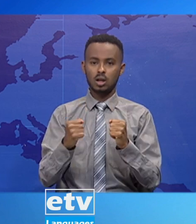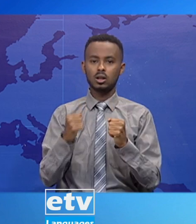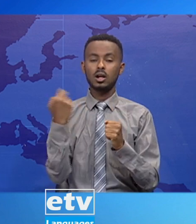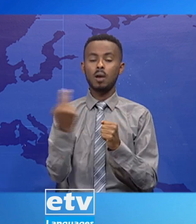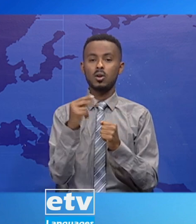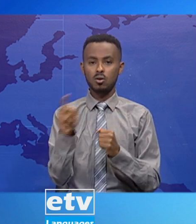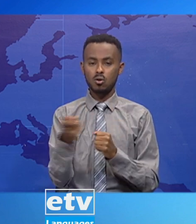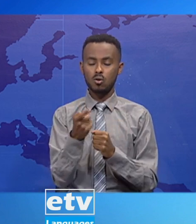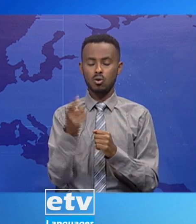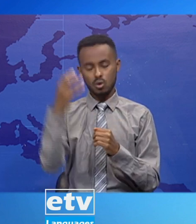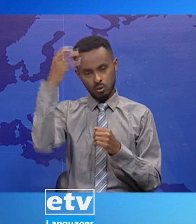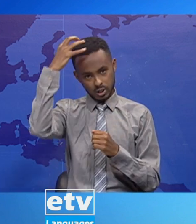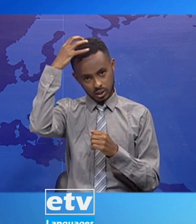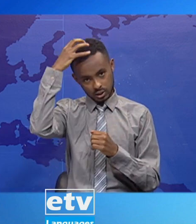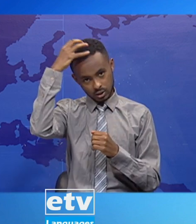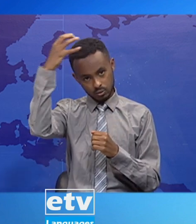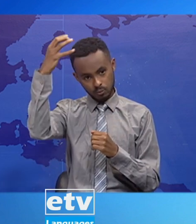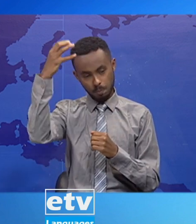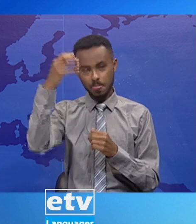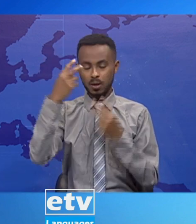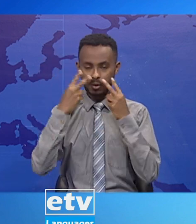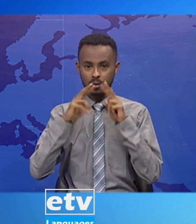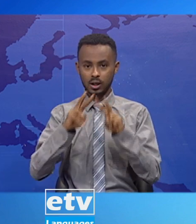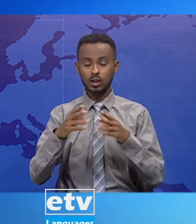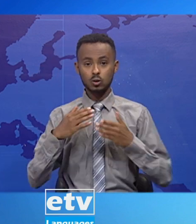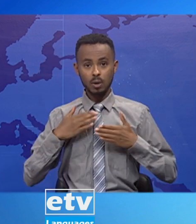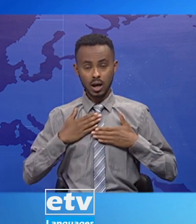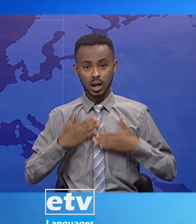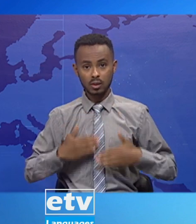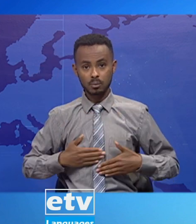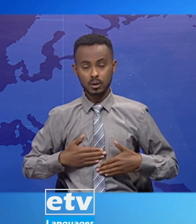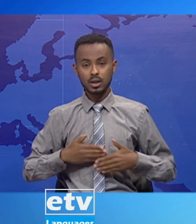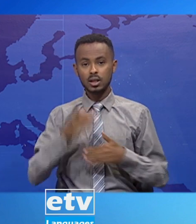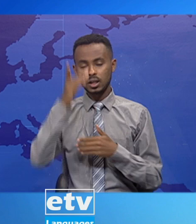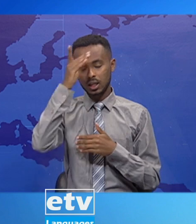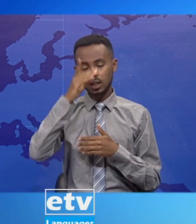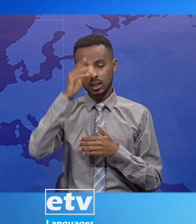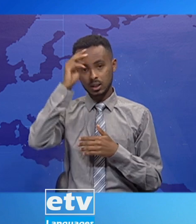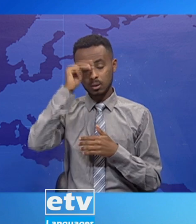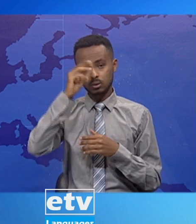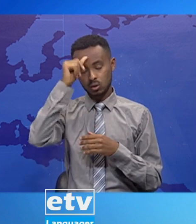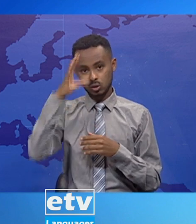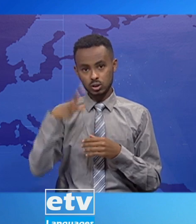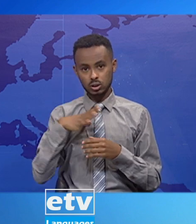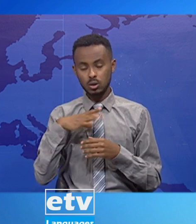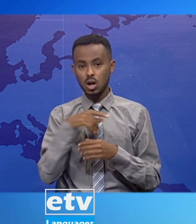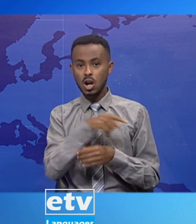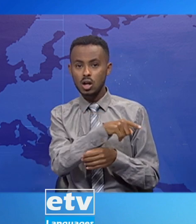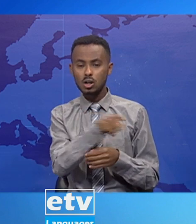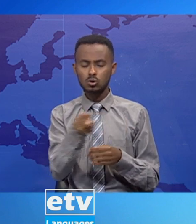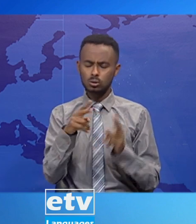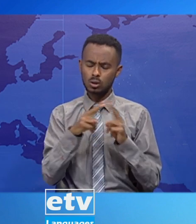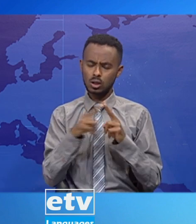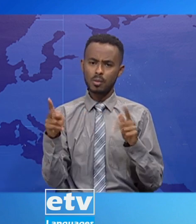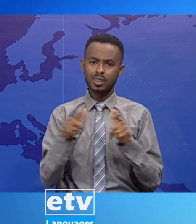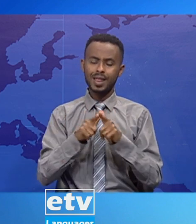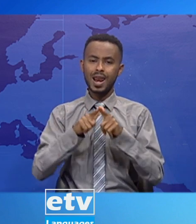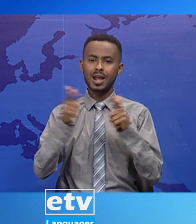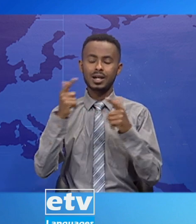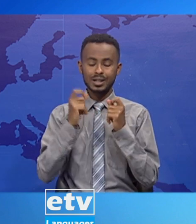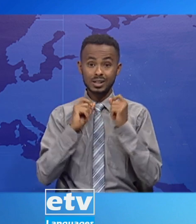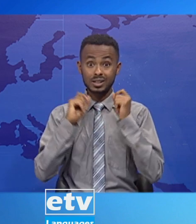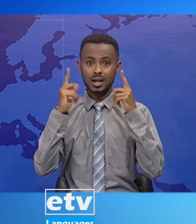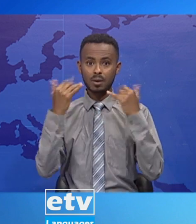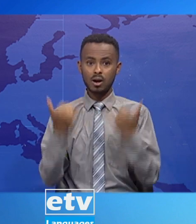እንዲሆኑ መንግስትም የሚመለከታቸው አካላትም የኪነ ጥበብ ሰዎችም ለነሱ በጣም ትልቅ